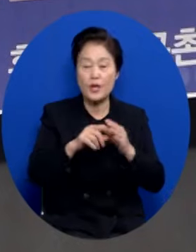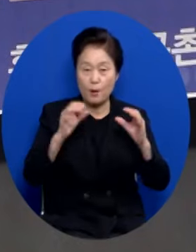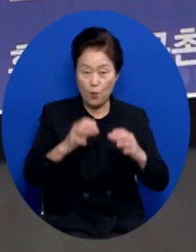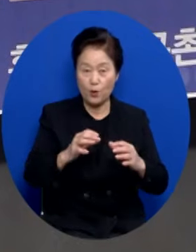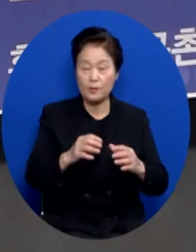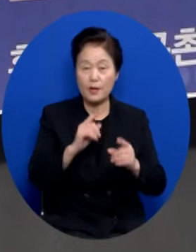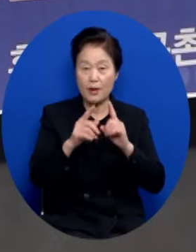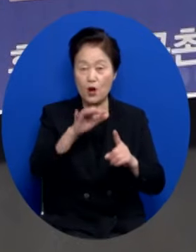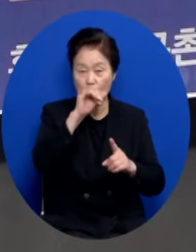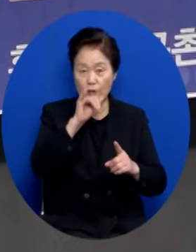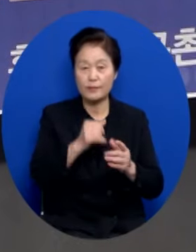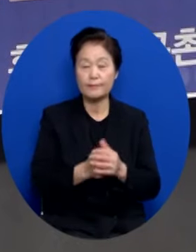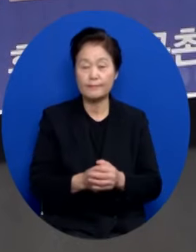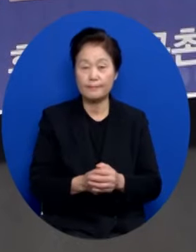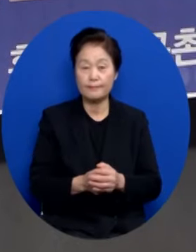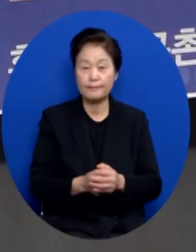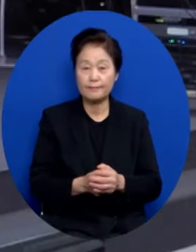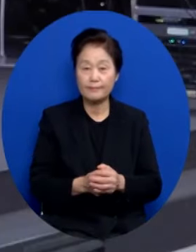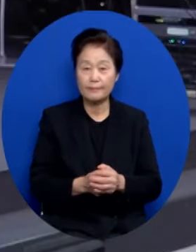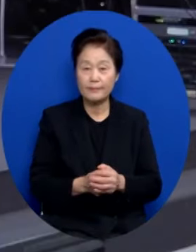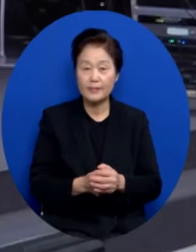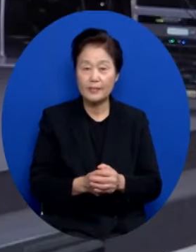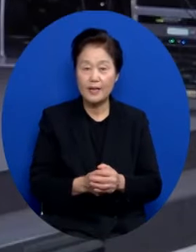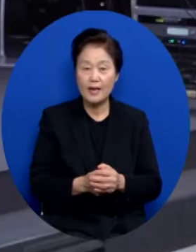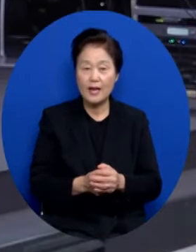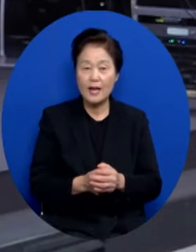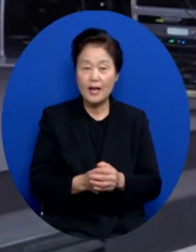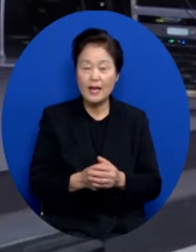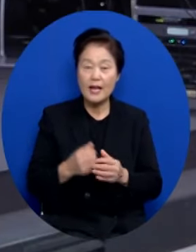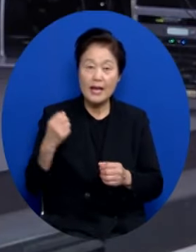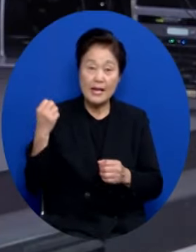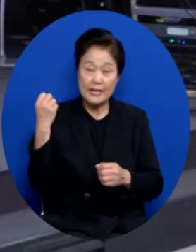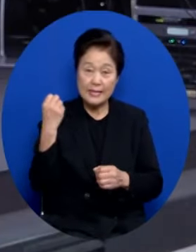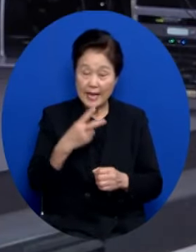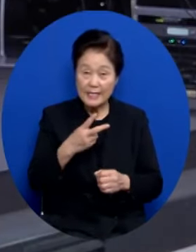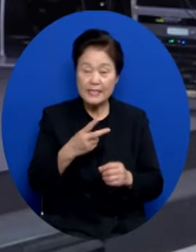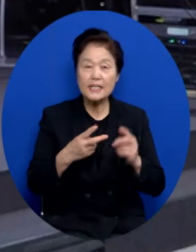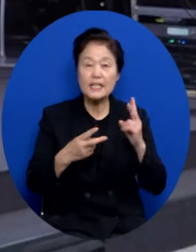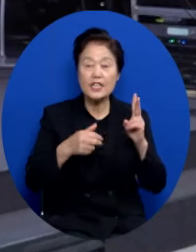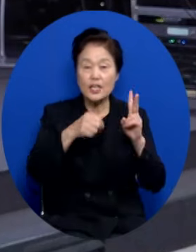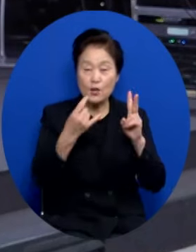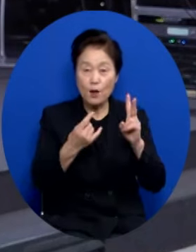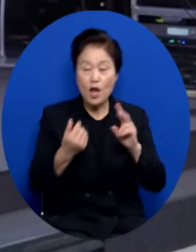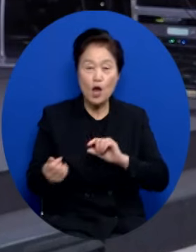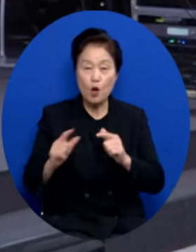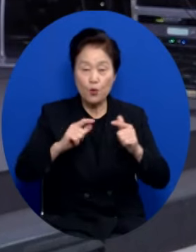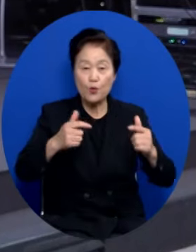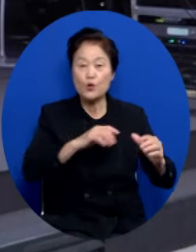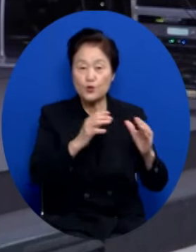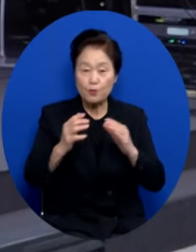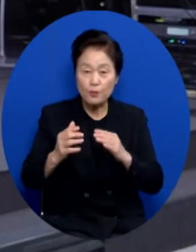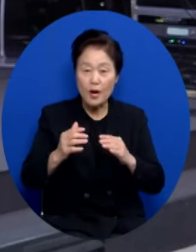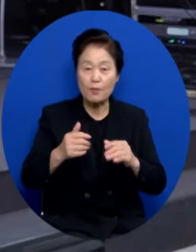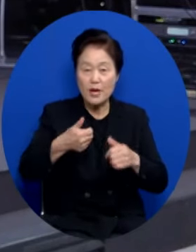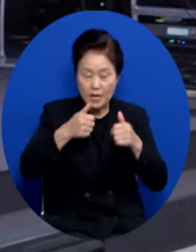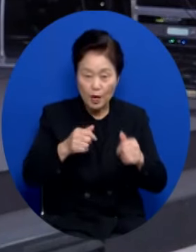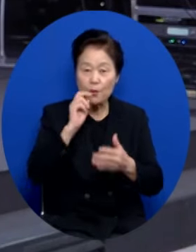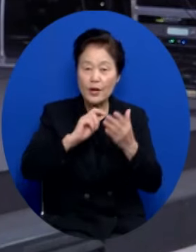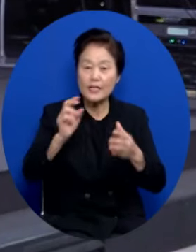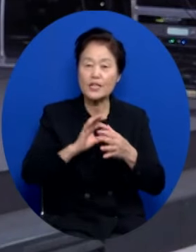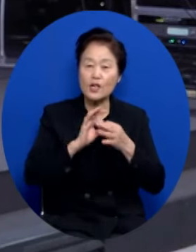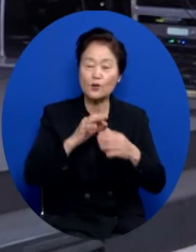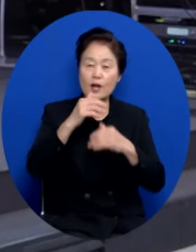대회의 취지를 밝혔습니다. 제2의 부흥을 준비하면서 이 경배와 찬양을 통하여서 하나님 앞에 또 교회를 향한 섬김에